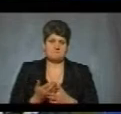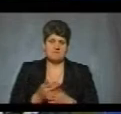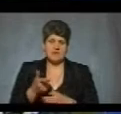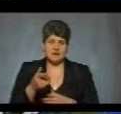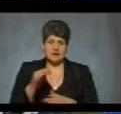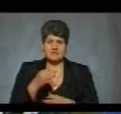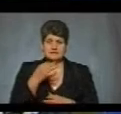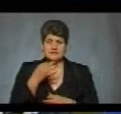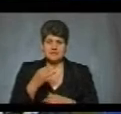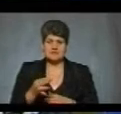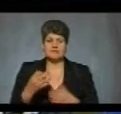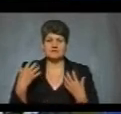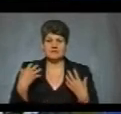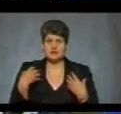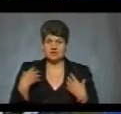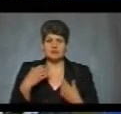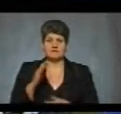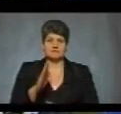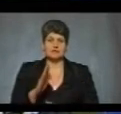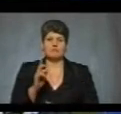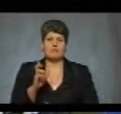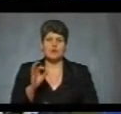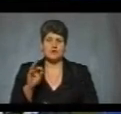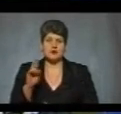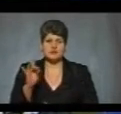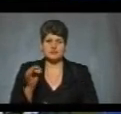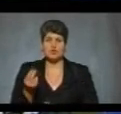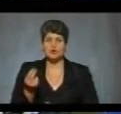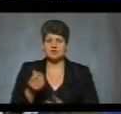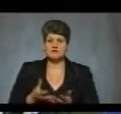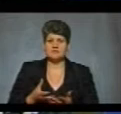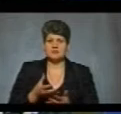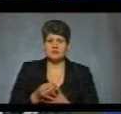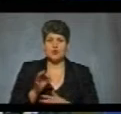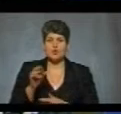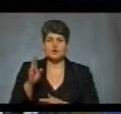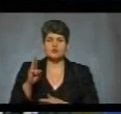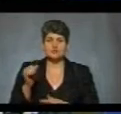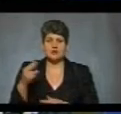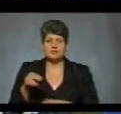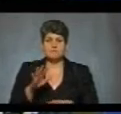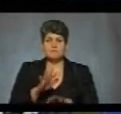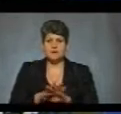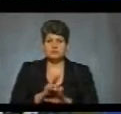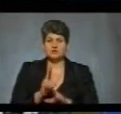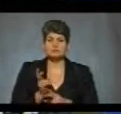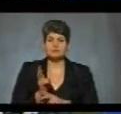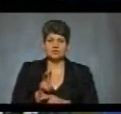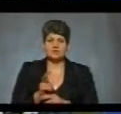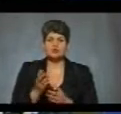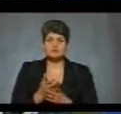захисту населення облдержадміністрації Вадим Боярський. Кошти виплачуватимуть в Ощадбанку. Ті, хто звернулися за субсидіями